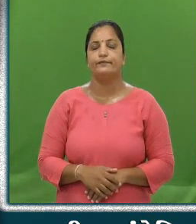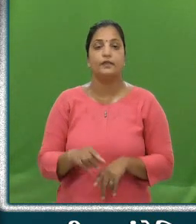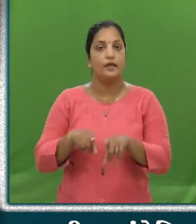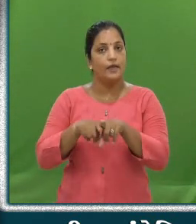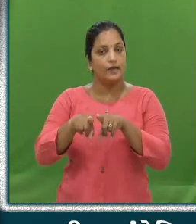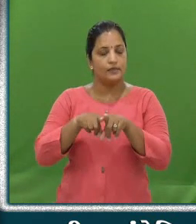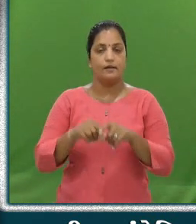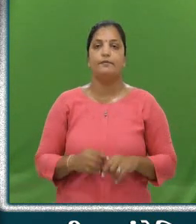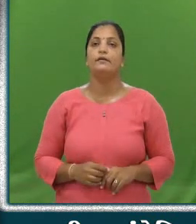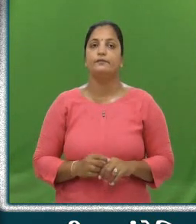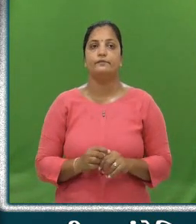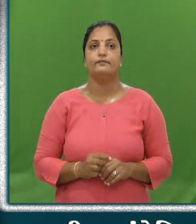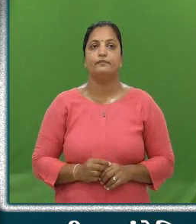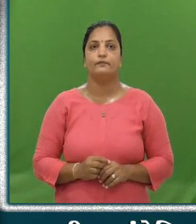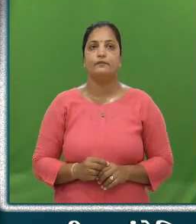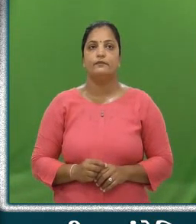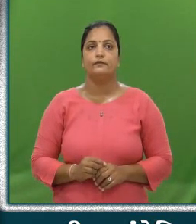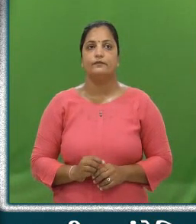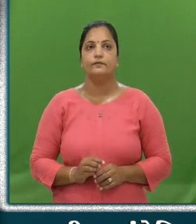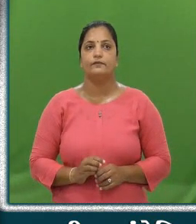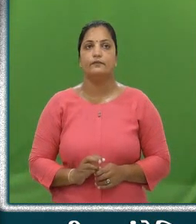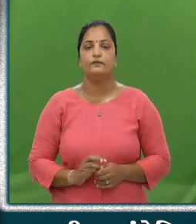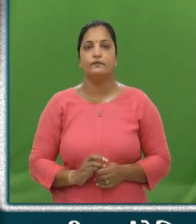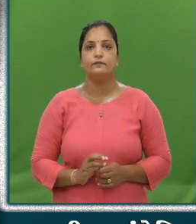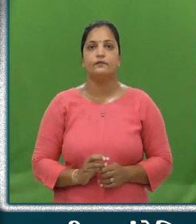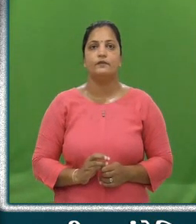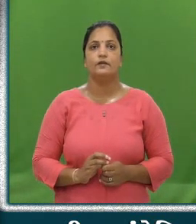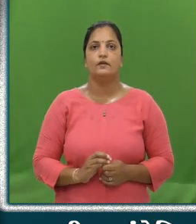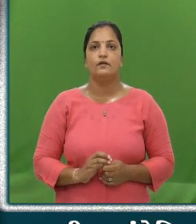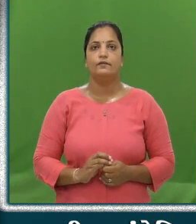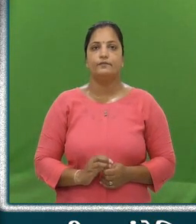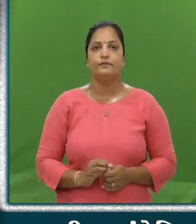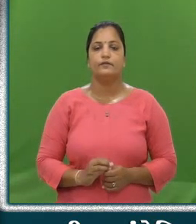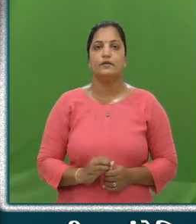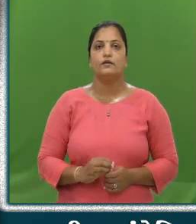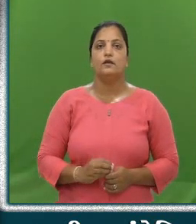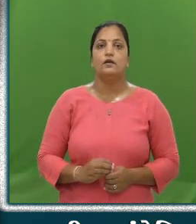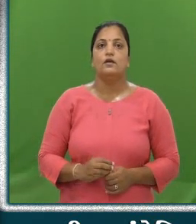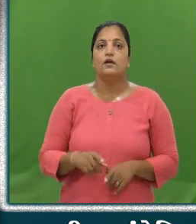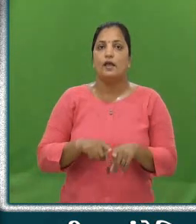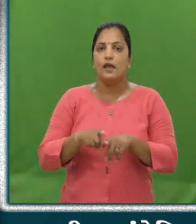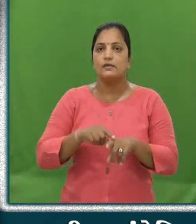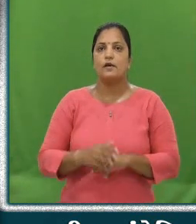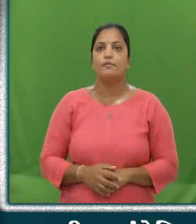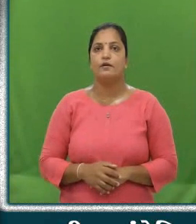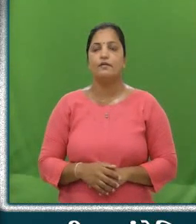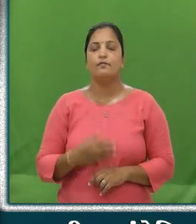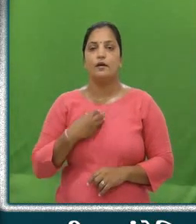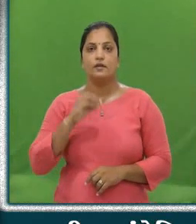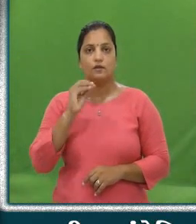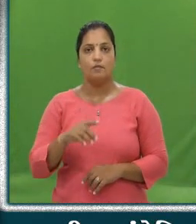છે. અહીં વાત કરીશું આપણે સરીસૃપ પ્રાણીઓની વાત કરીશું. વિદ્યાર્થી મિત્રો